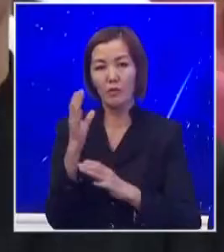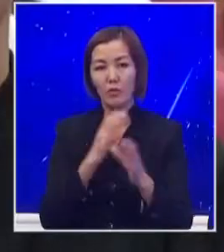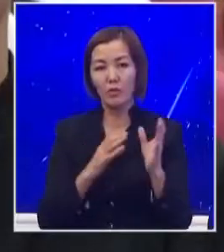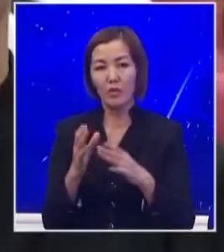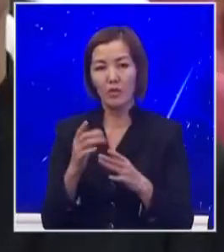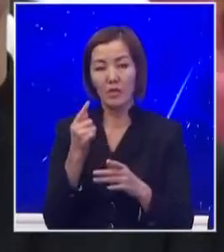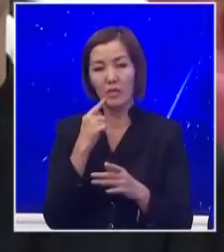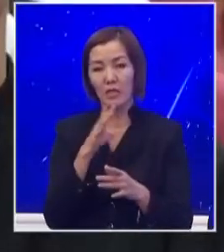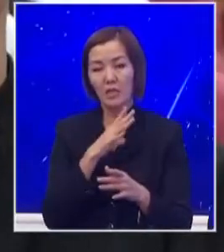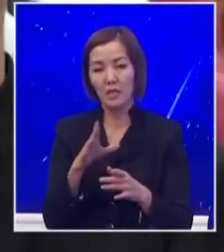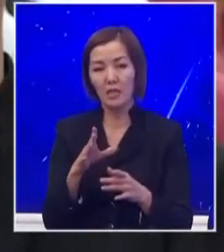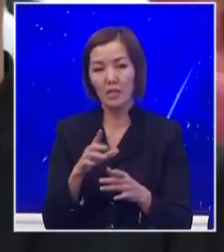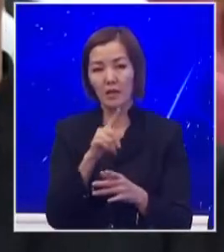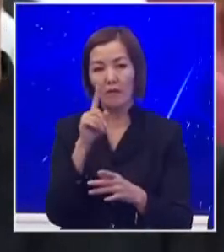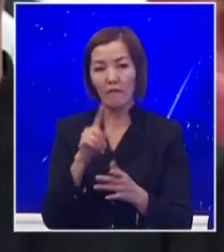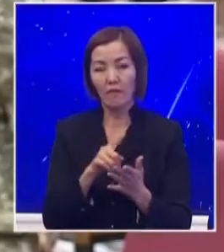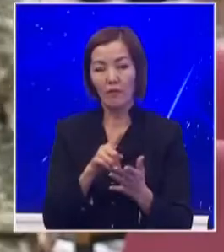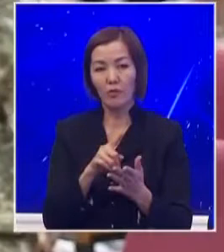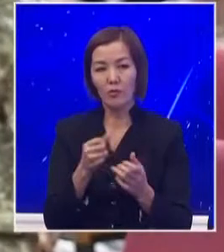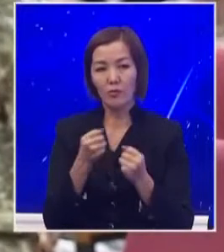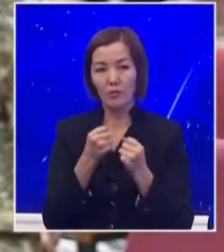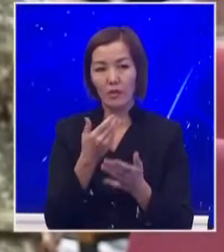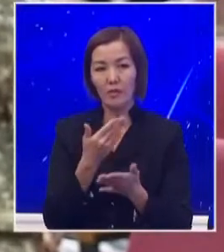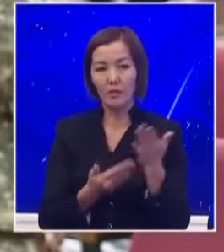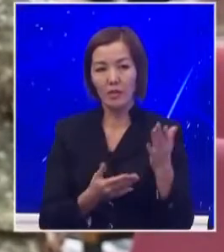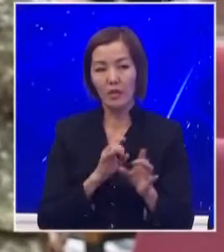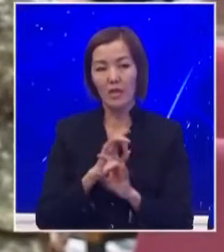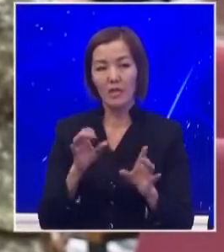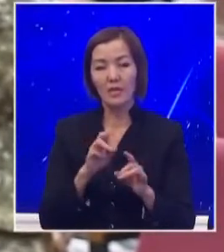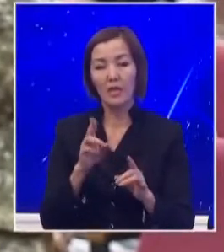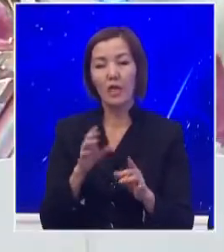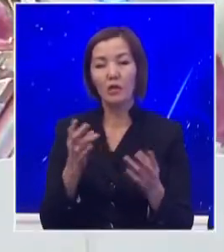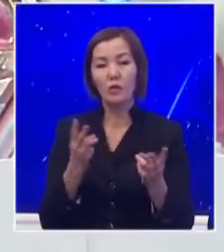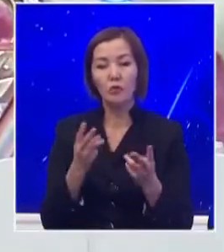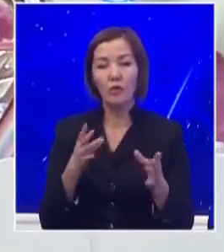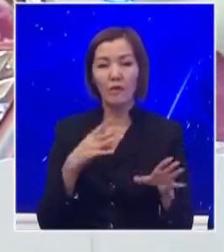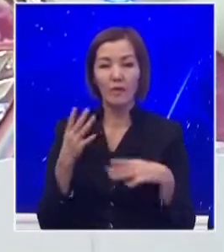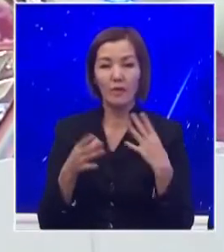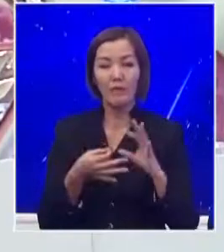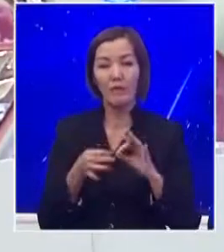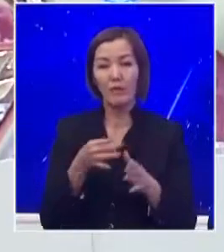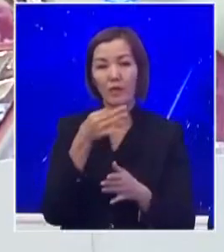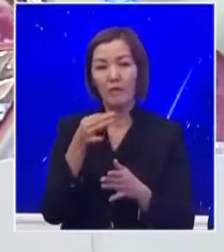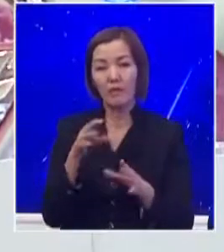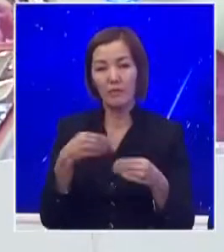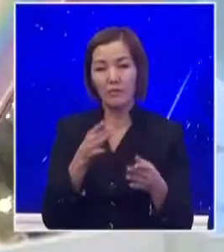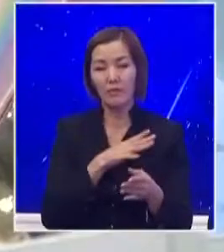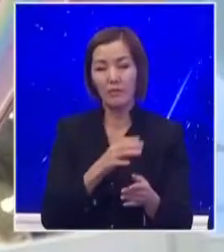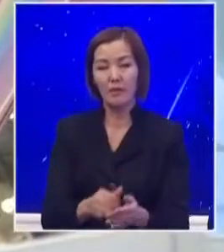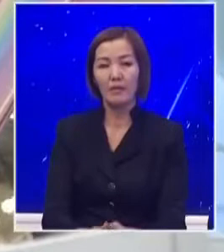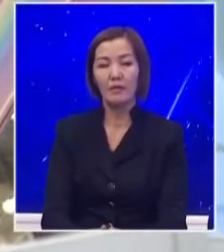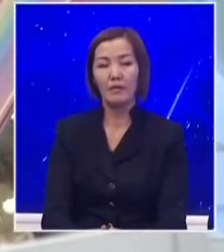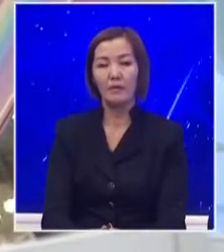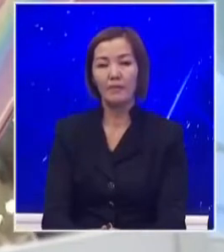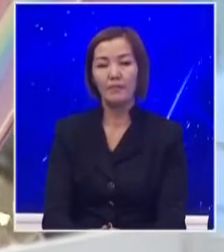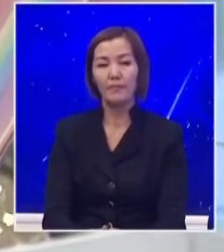не стеснялись задавать вопросы квалифицированному спортсмену. Он рассказал, как заниматься гиревым спортом. Подробно ответил на все вопросы молодежи, отметив,